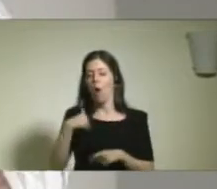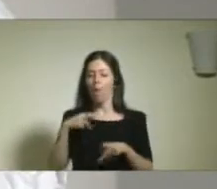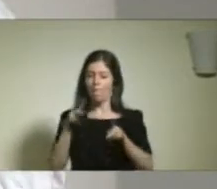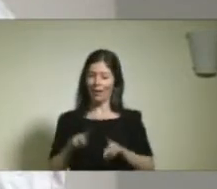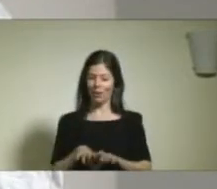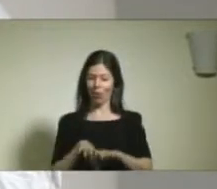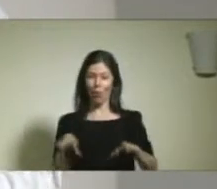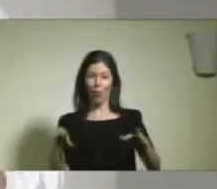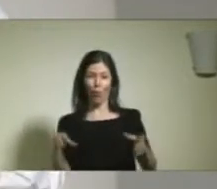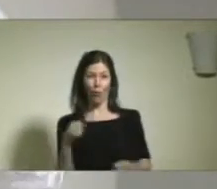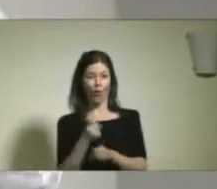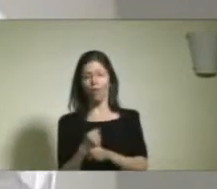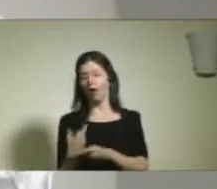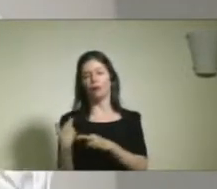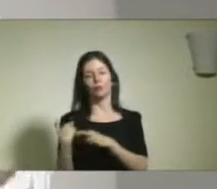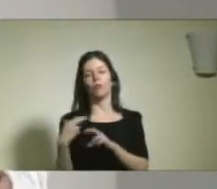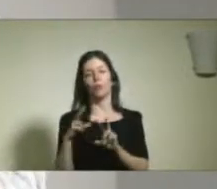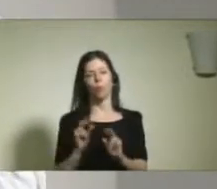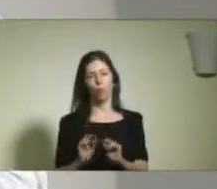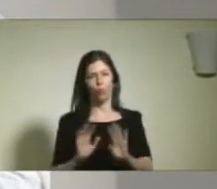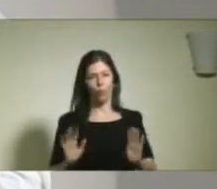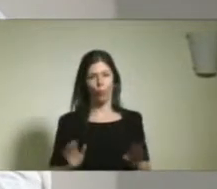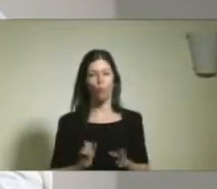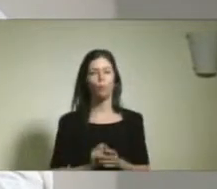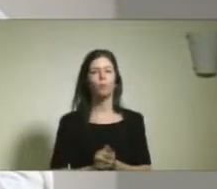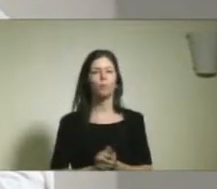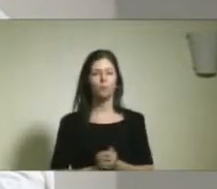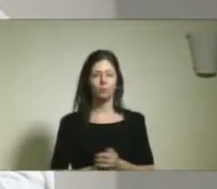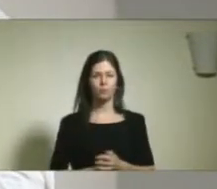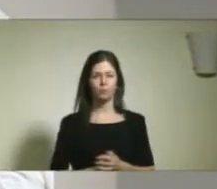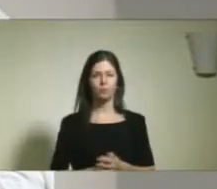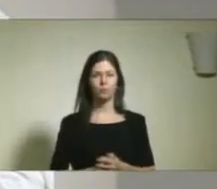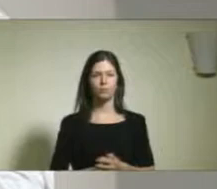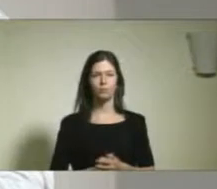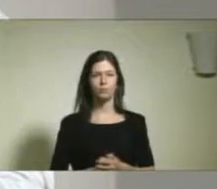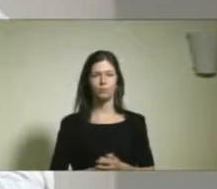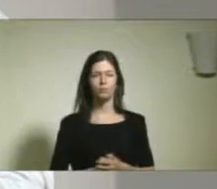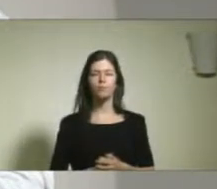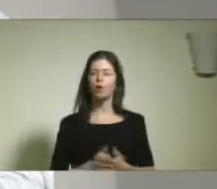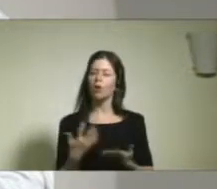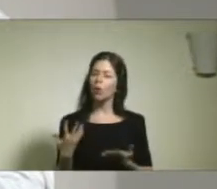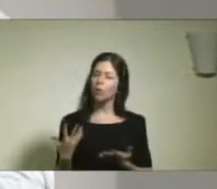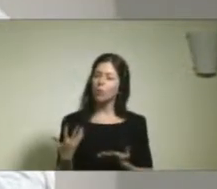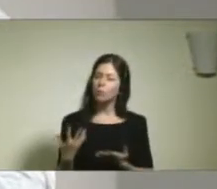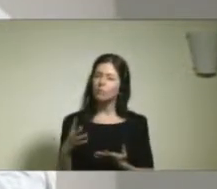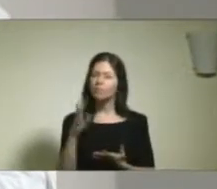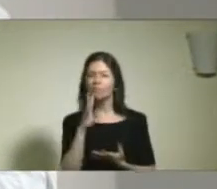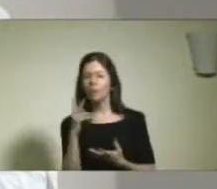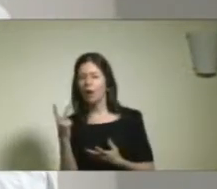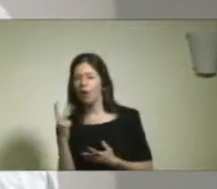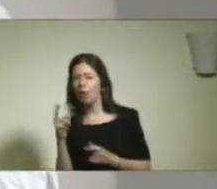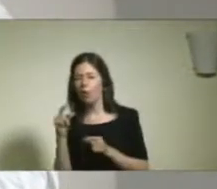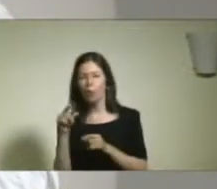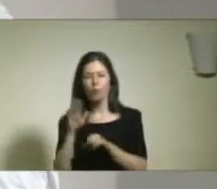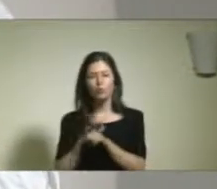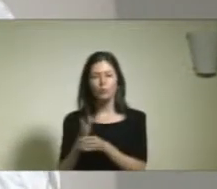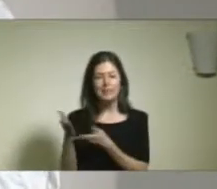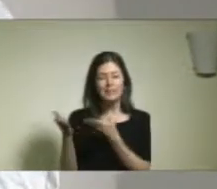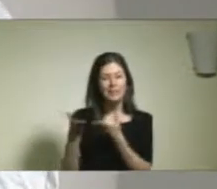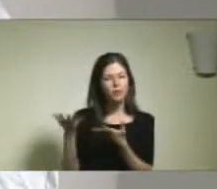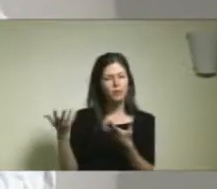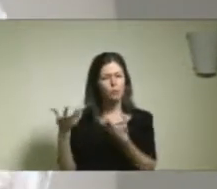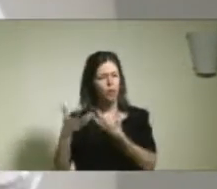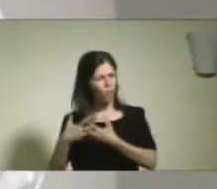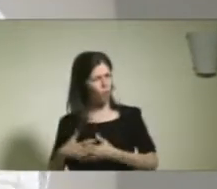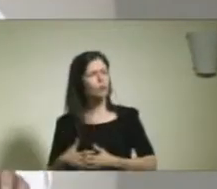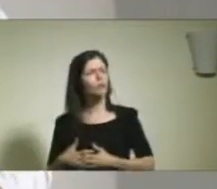derrière le comptoir. Et on a parlé un peu de l'orientation de ce service parce que ça montre que c'est faisable et